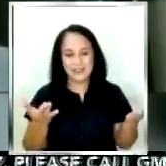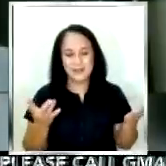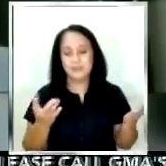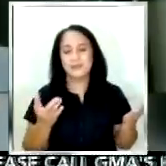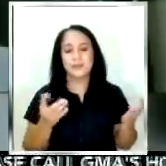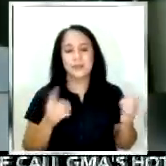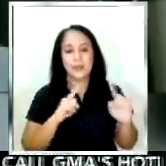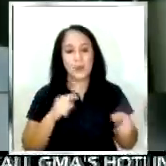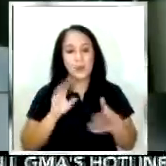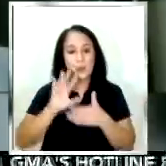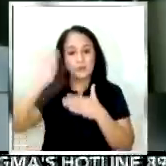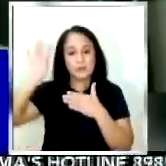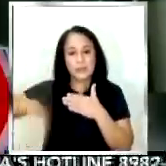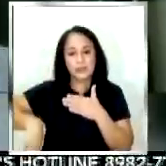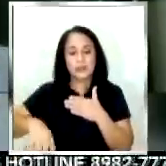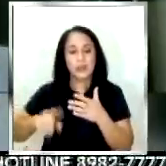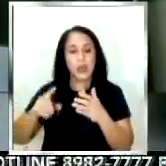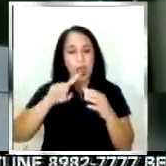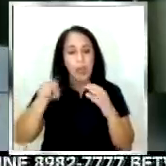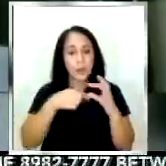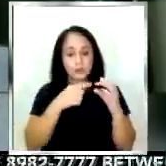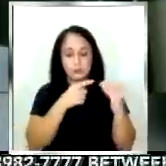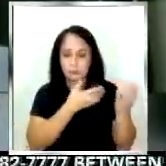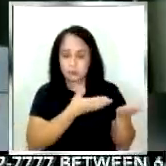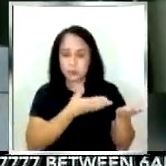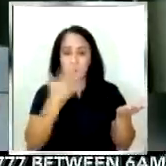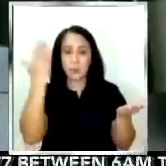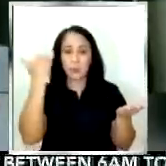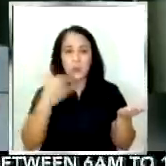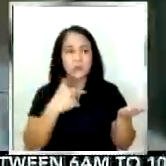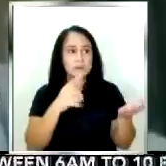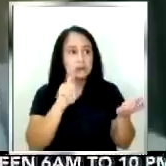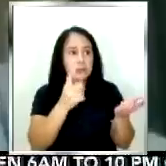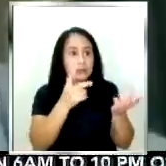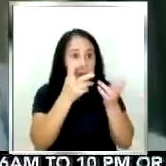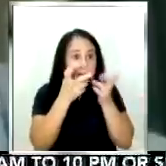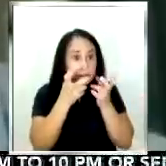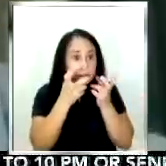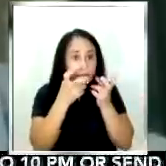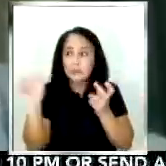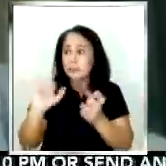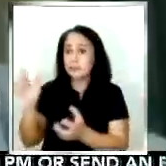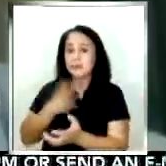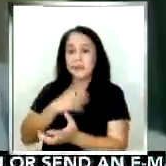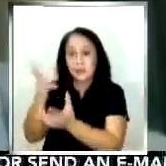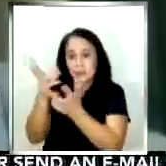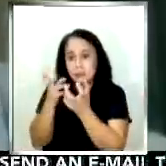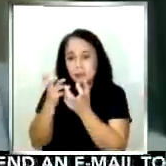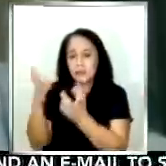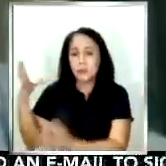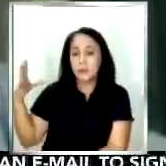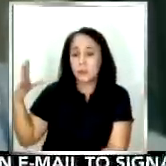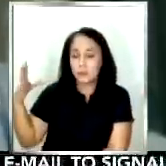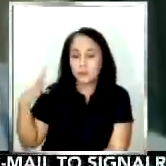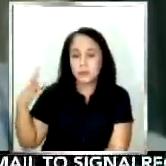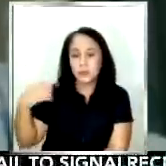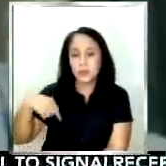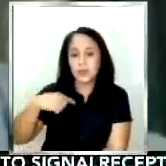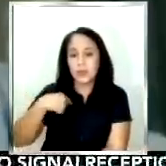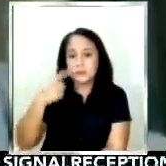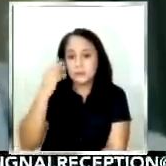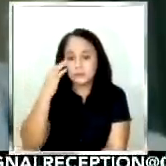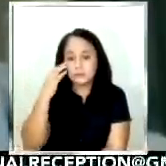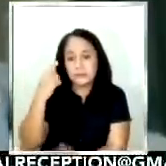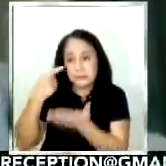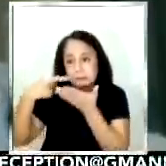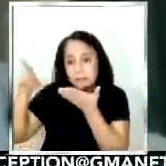kompleto patungkol dito dahil yun lang din po yung narinig nyo ang narinig ko. We'll have to defer to